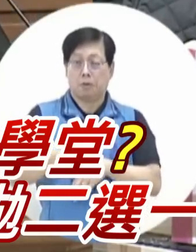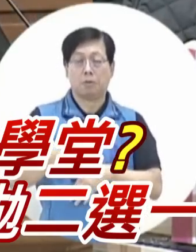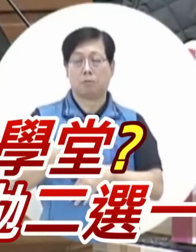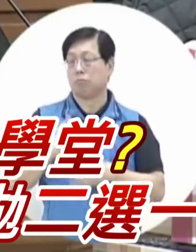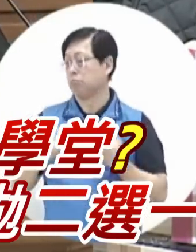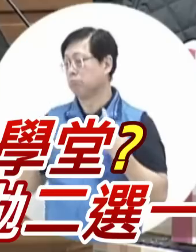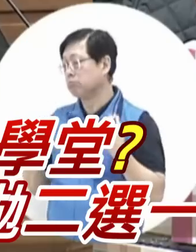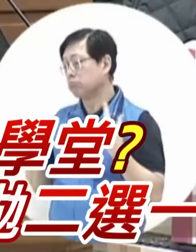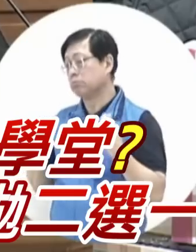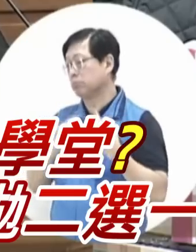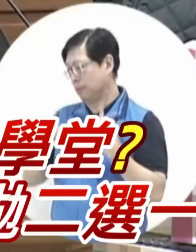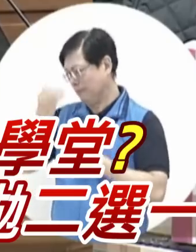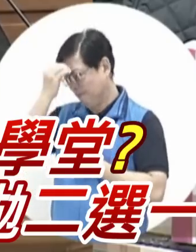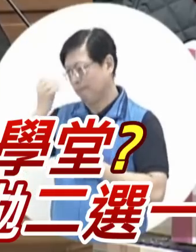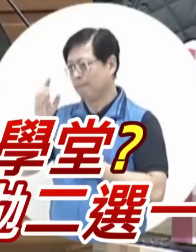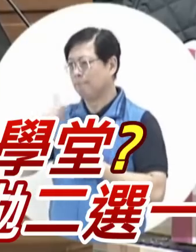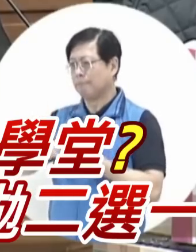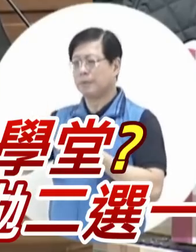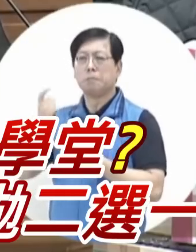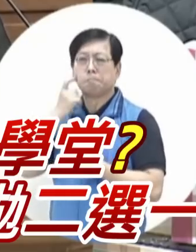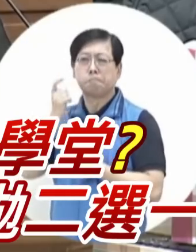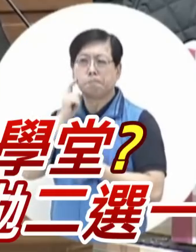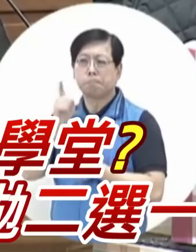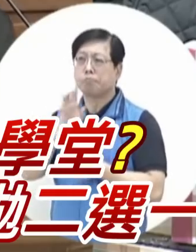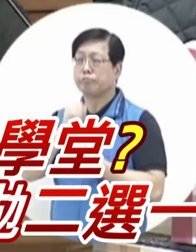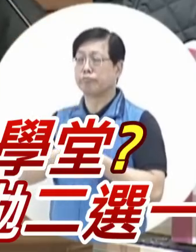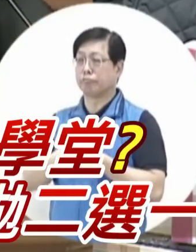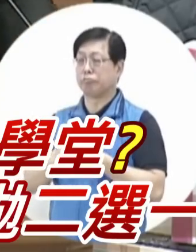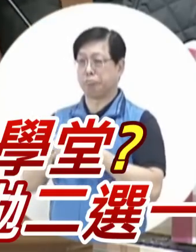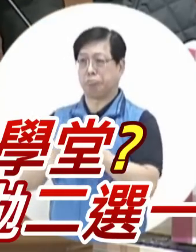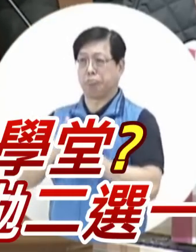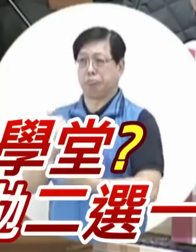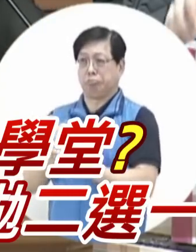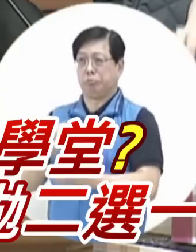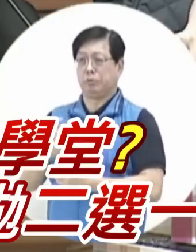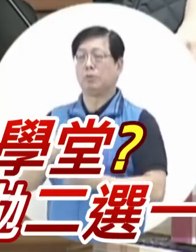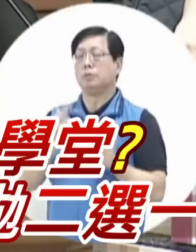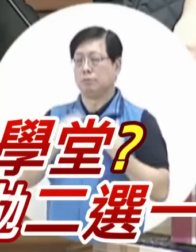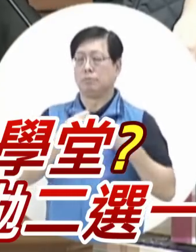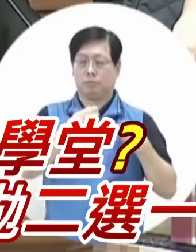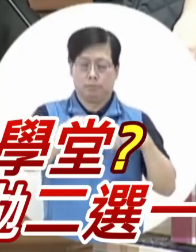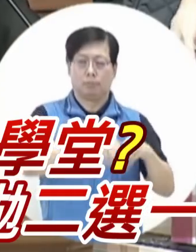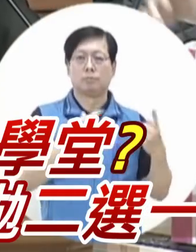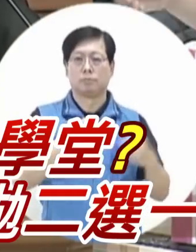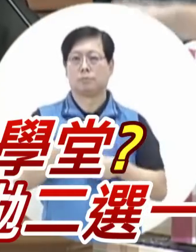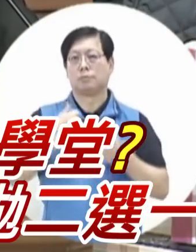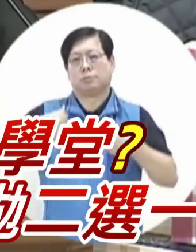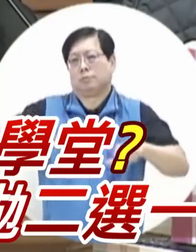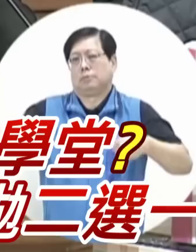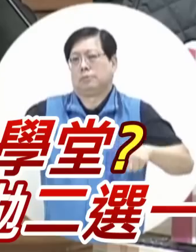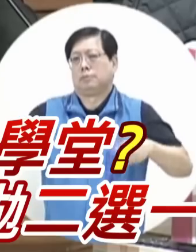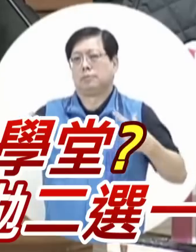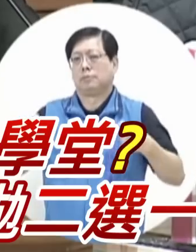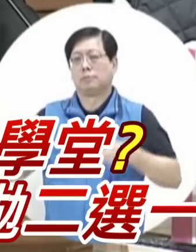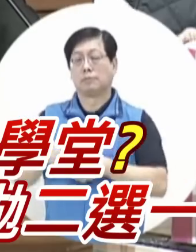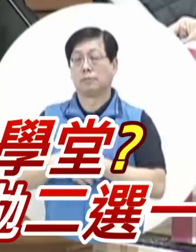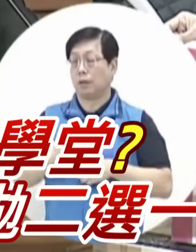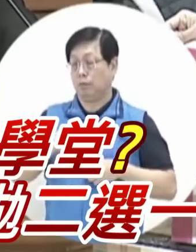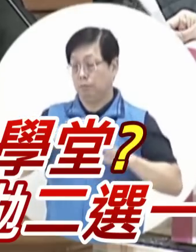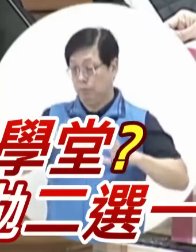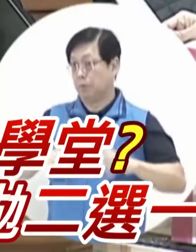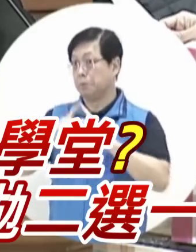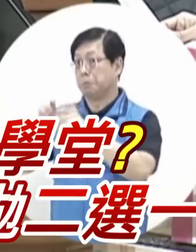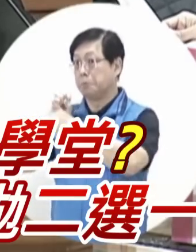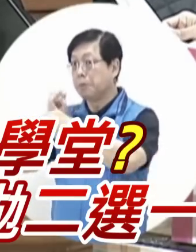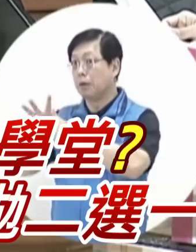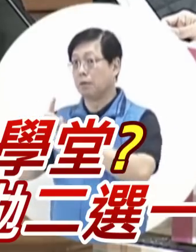我最讨厌有人用谎言成就自己。这一句话也送给您， 也送给你啊。 好，谢谢。 那我给你一个答案。 好，你